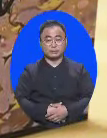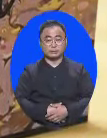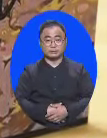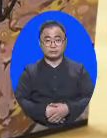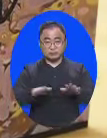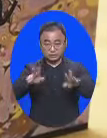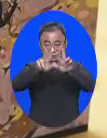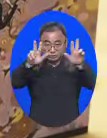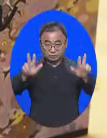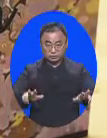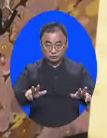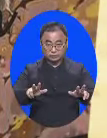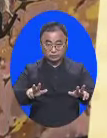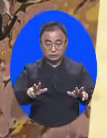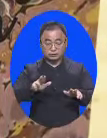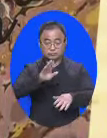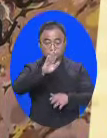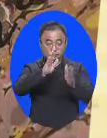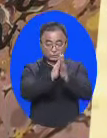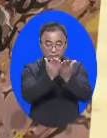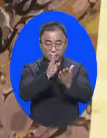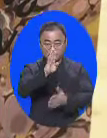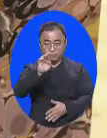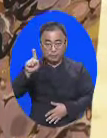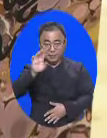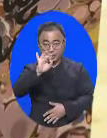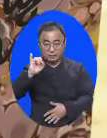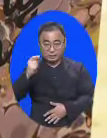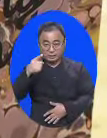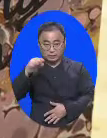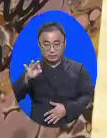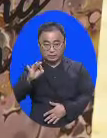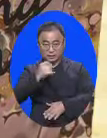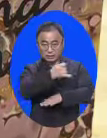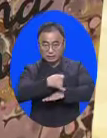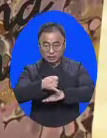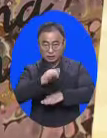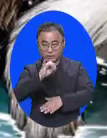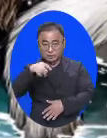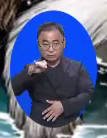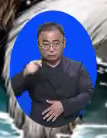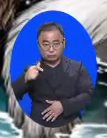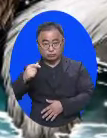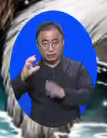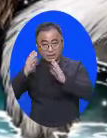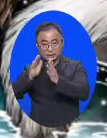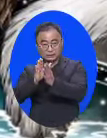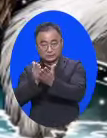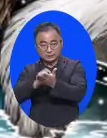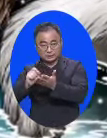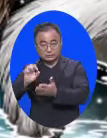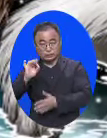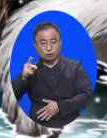개최합니다. 이번 전시는 북바인딩 디자이너 이상순과 동화 작가 여주비의 협조로